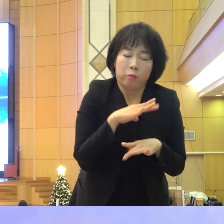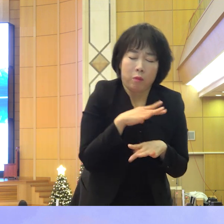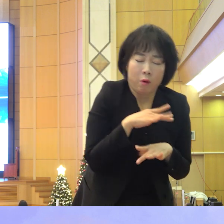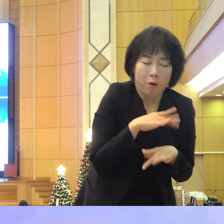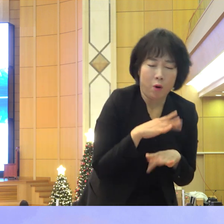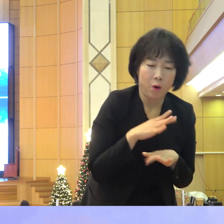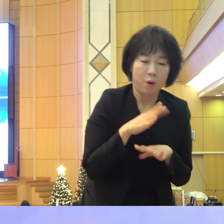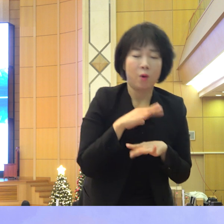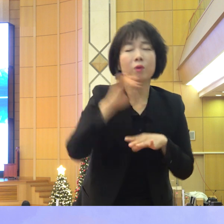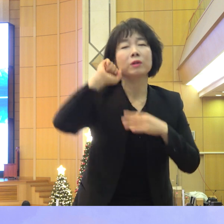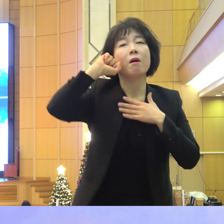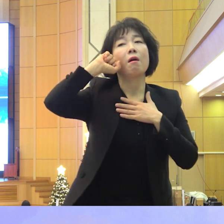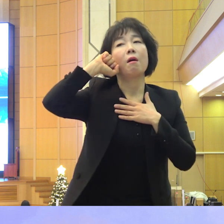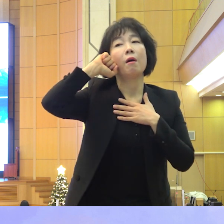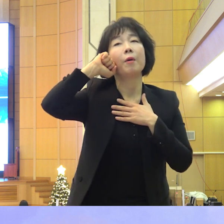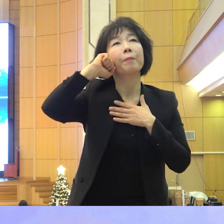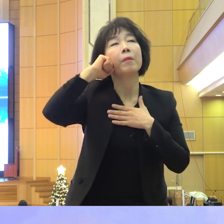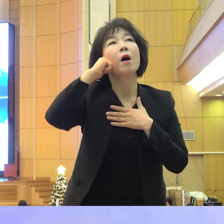풍파로